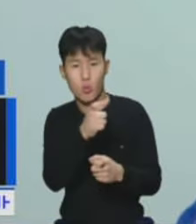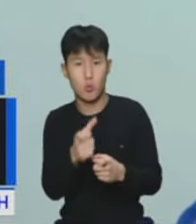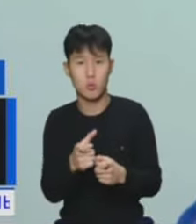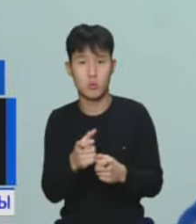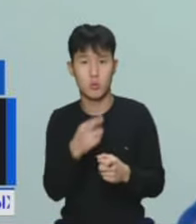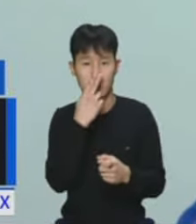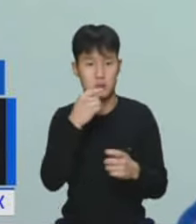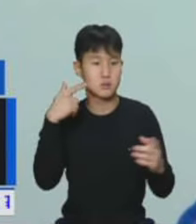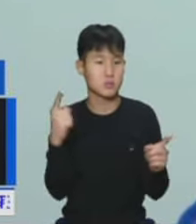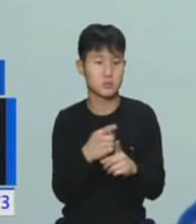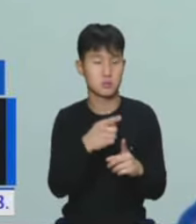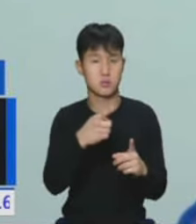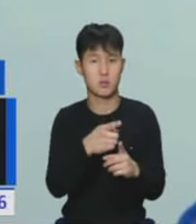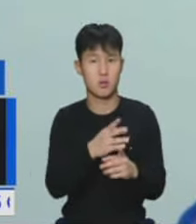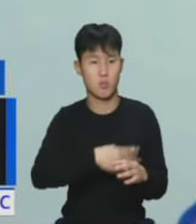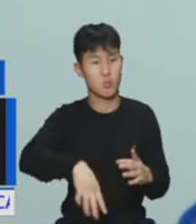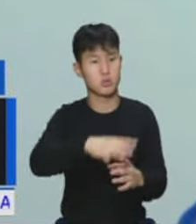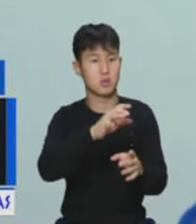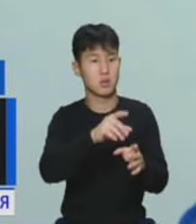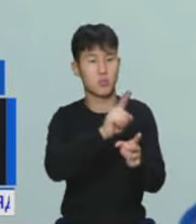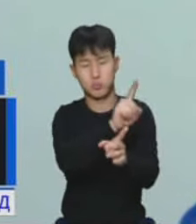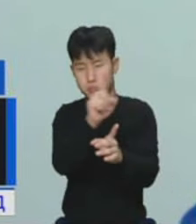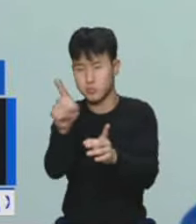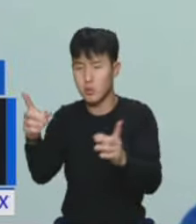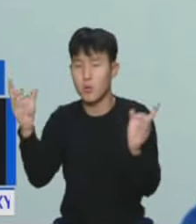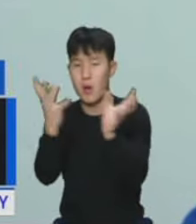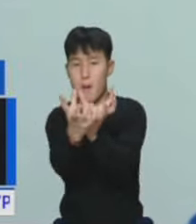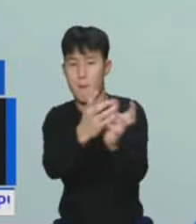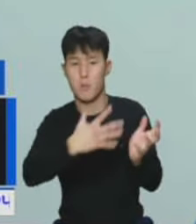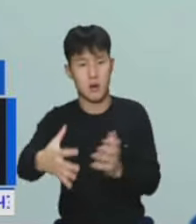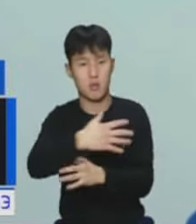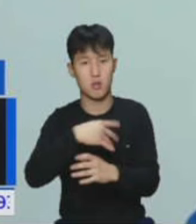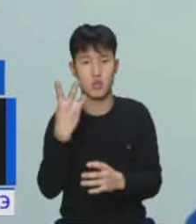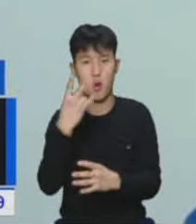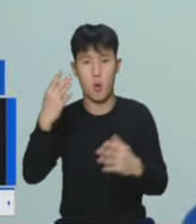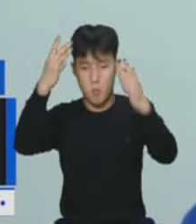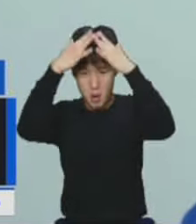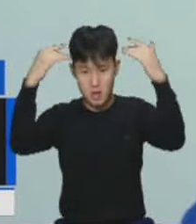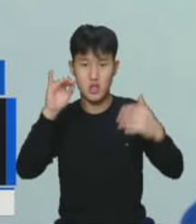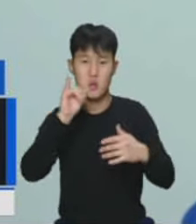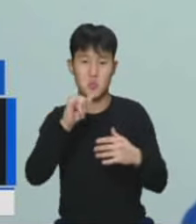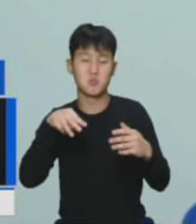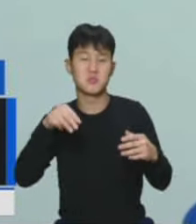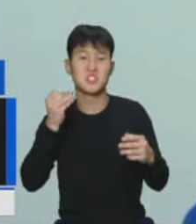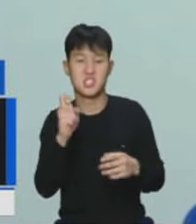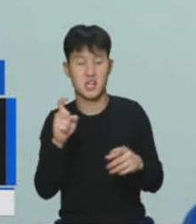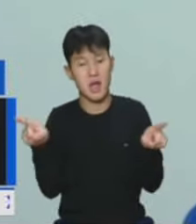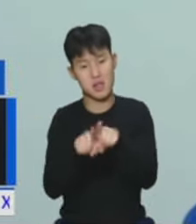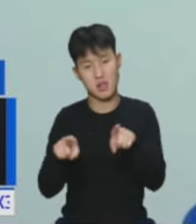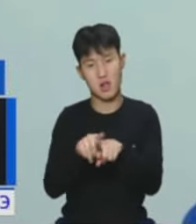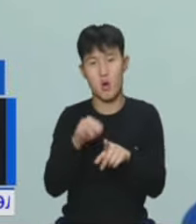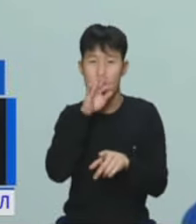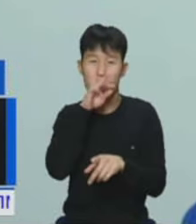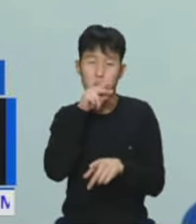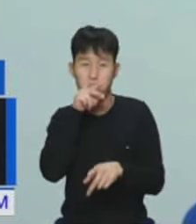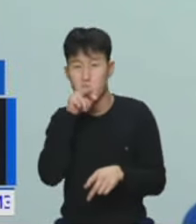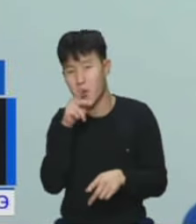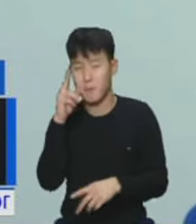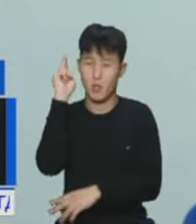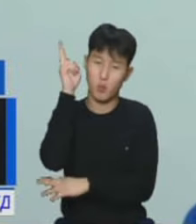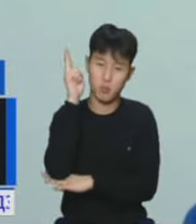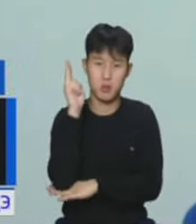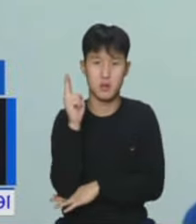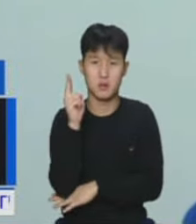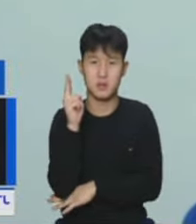хөөгөө явчихдаг. Тэгээ бүгдийн буудаа бод оноч чинь. Ийм ногоон малгайтны юм шиг ингэж хов жив сургаар ажиллаж